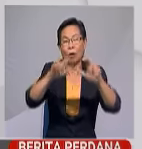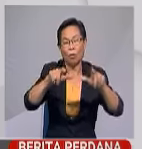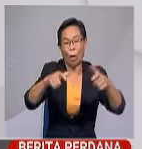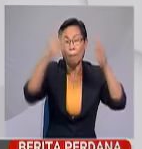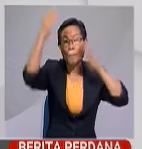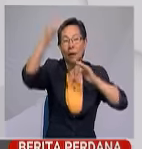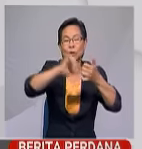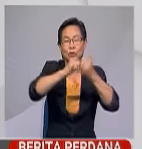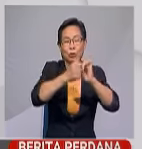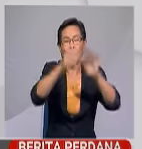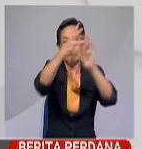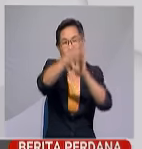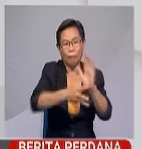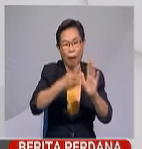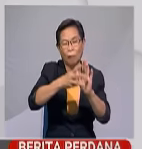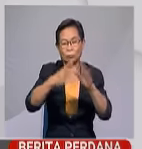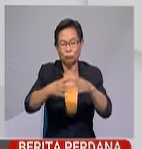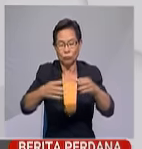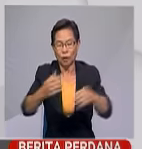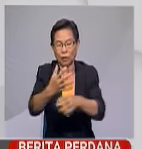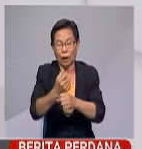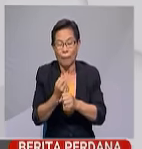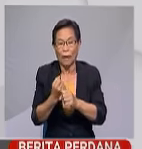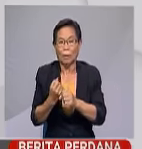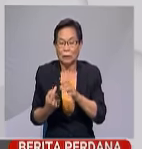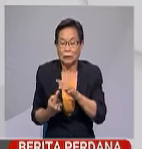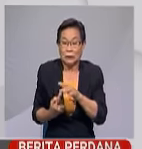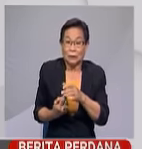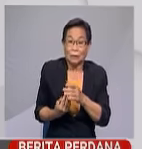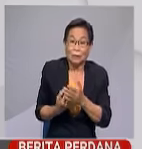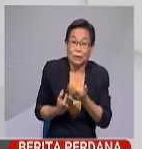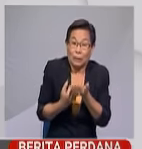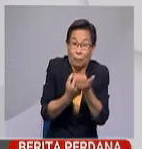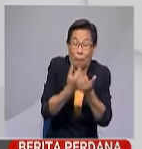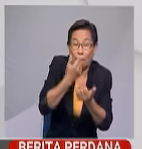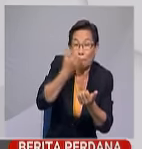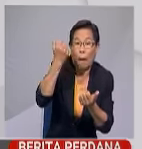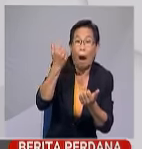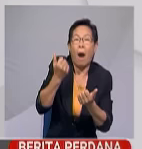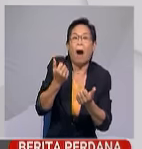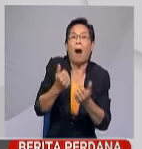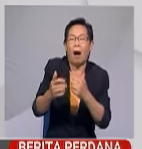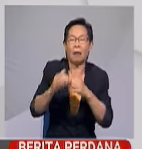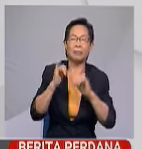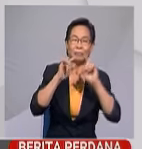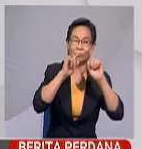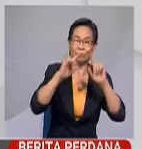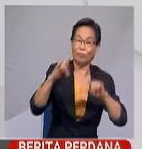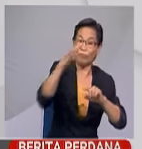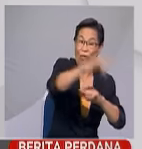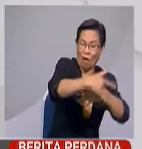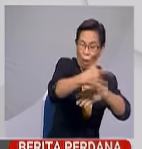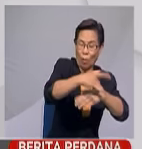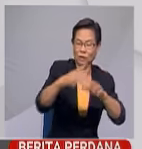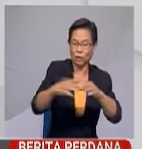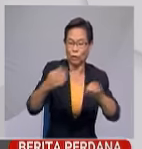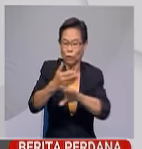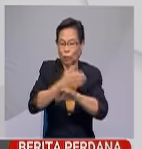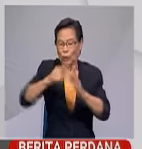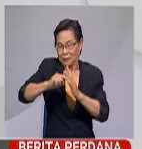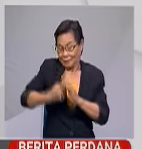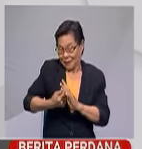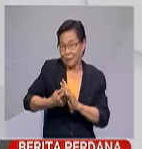Malaysia ke Sukan Paralimpik Tokyo mendapat suntikan terbaik apabila akan berada awal di Jepun sebelum temasya sebenar